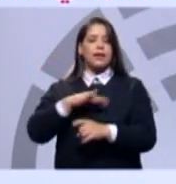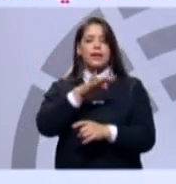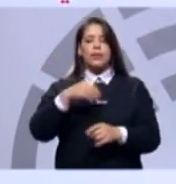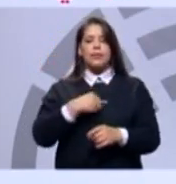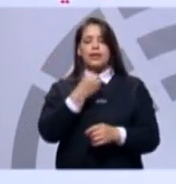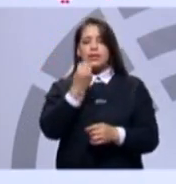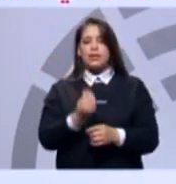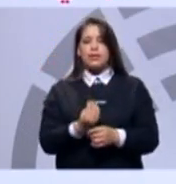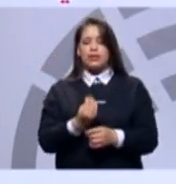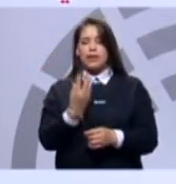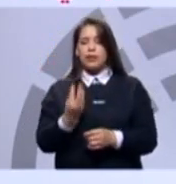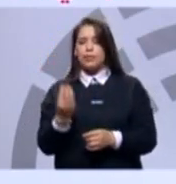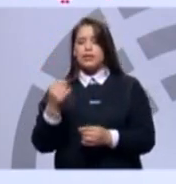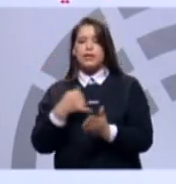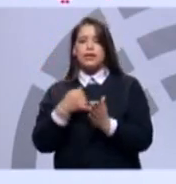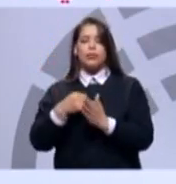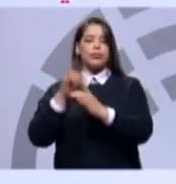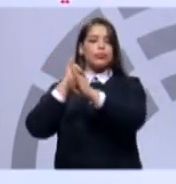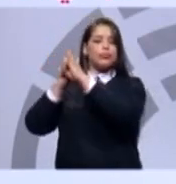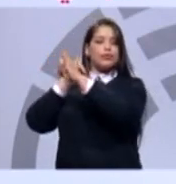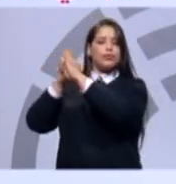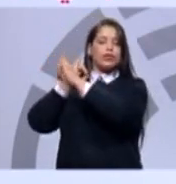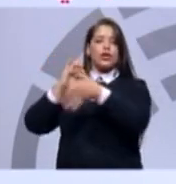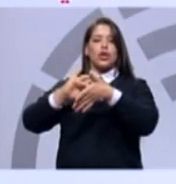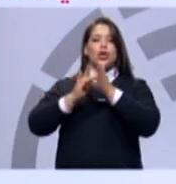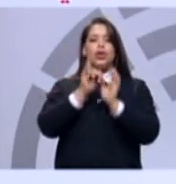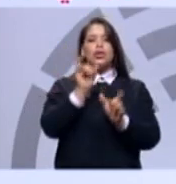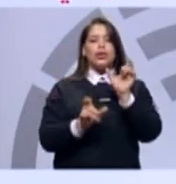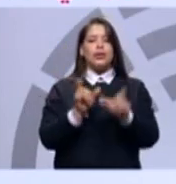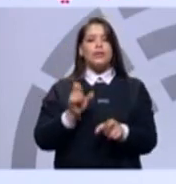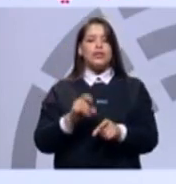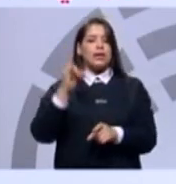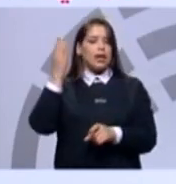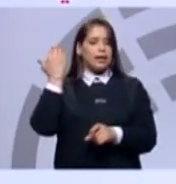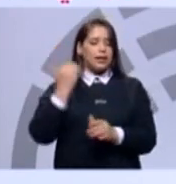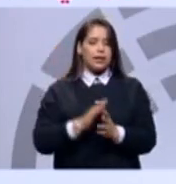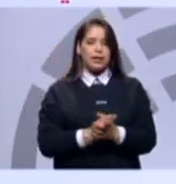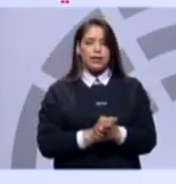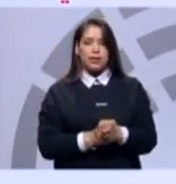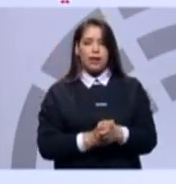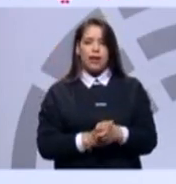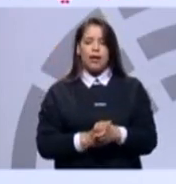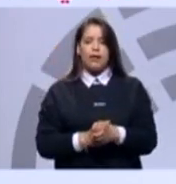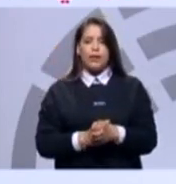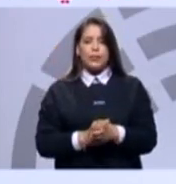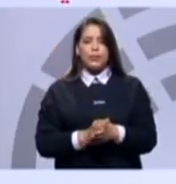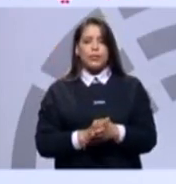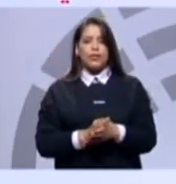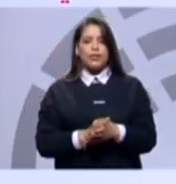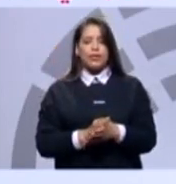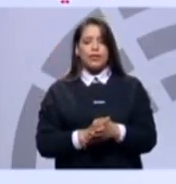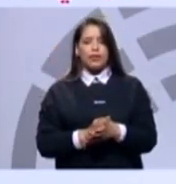احفاد عقبه بن نافع طارق بن زياد ابراهيم ابن الاغلب اسد ابن الفرات القائد جوهر اليمين سحنون